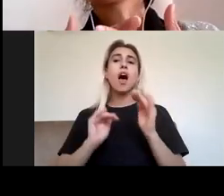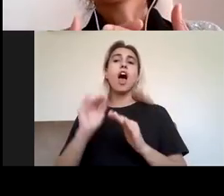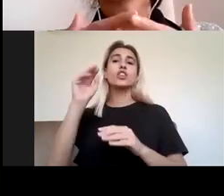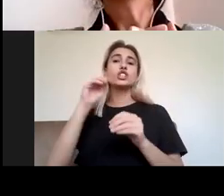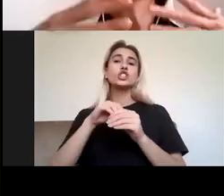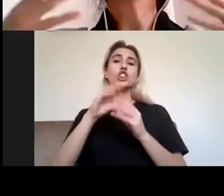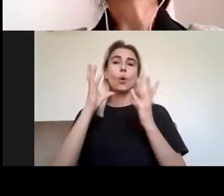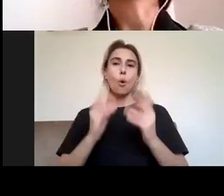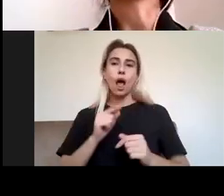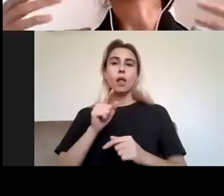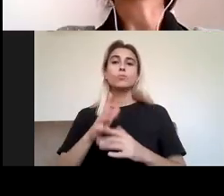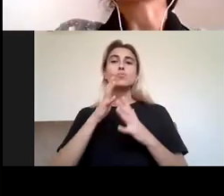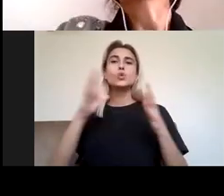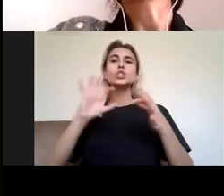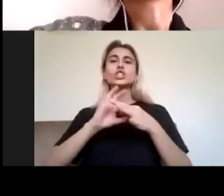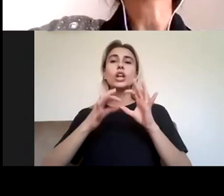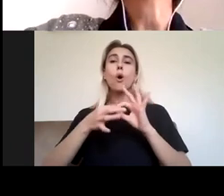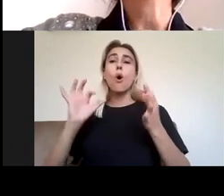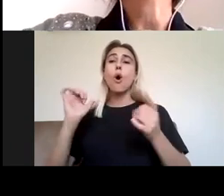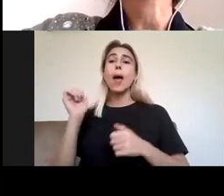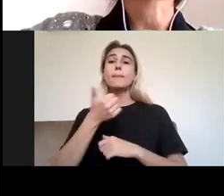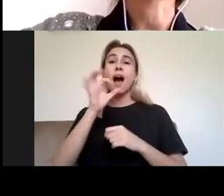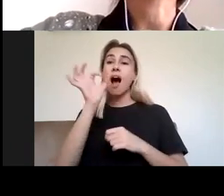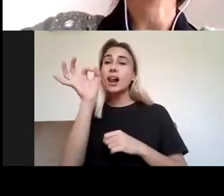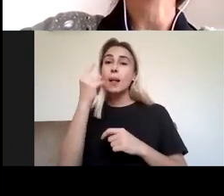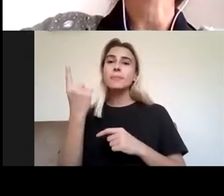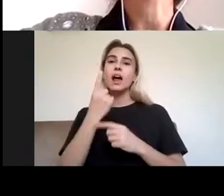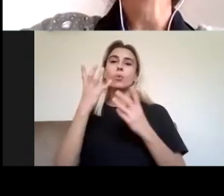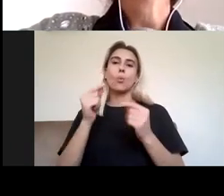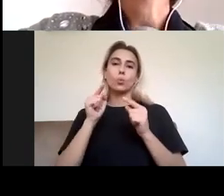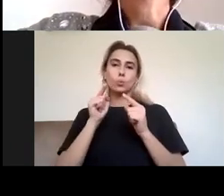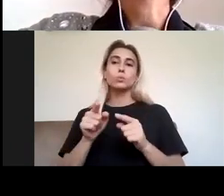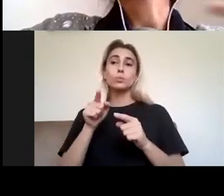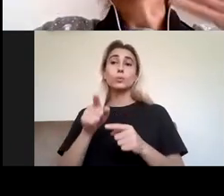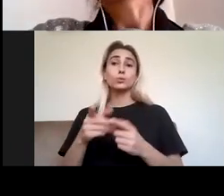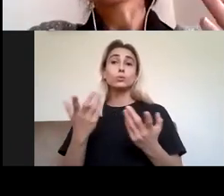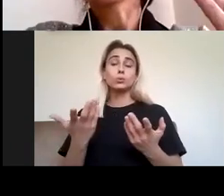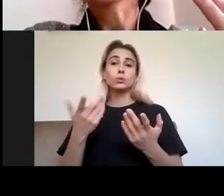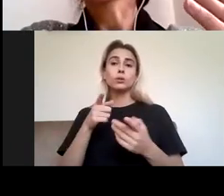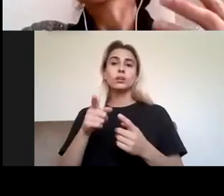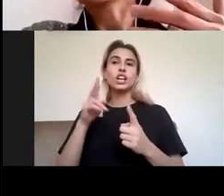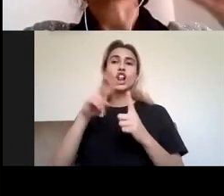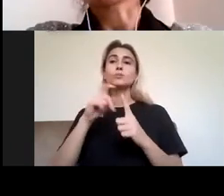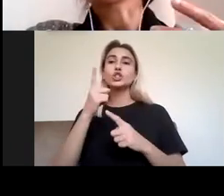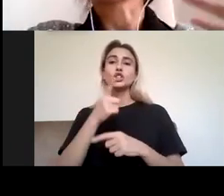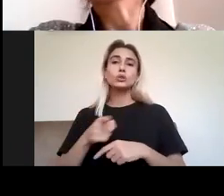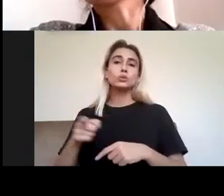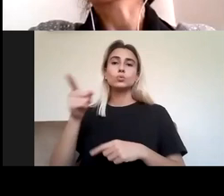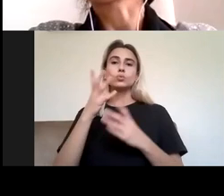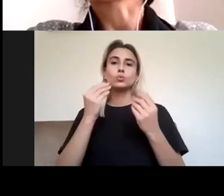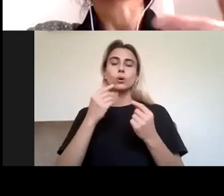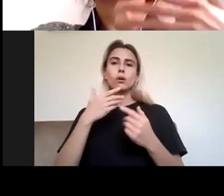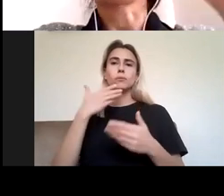olan ve büyük bir zincirin en önemli halkalarından birini oluşturuyor açıkçası. Zaten bunu burada katılımcıların çoğu haftalardır